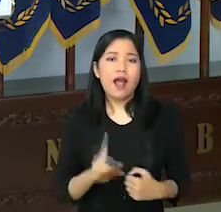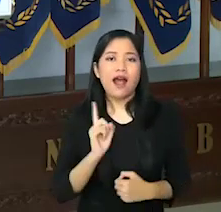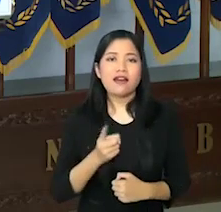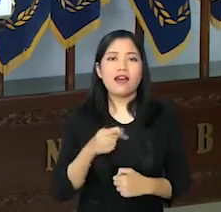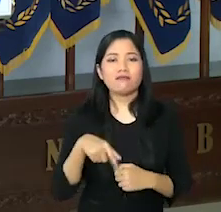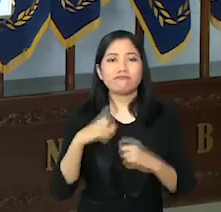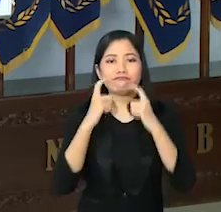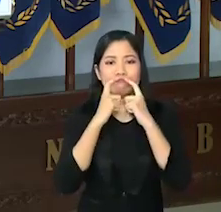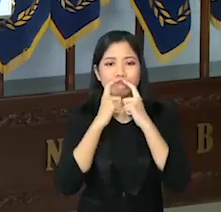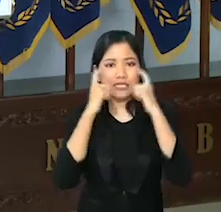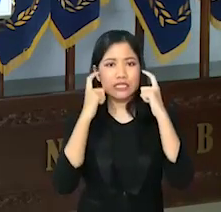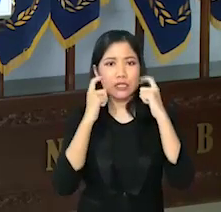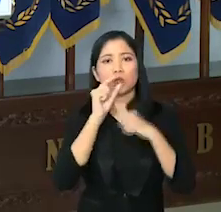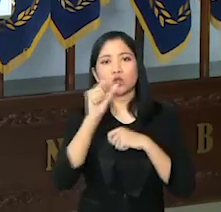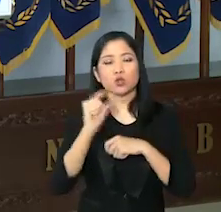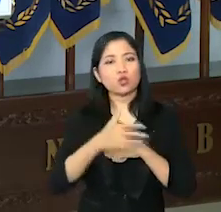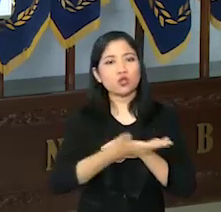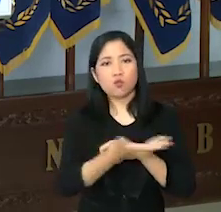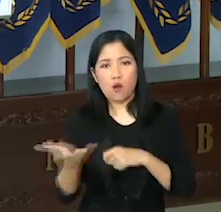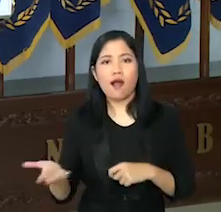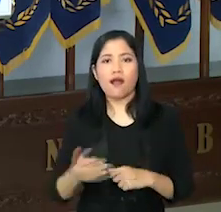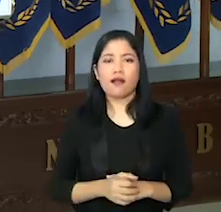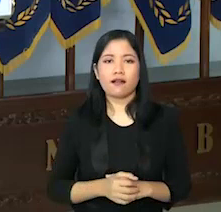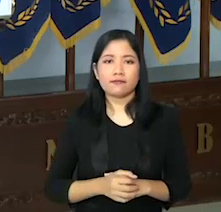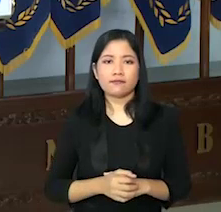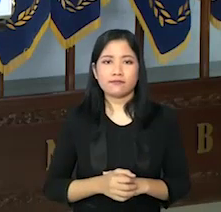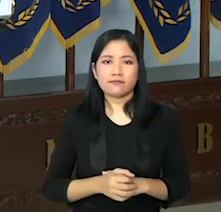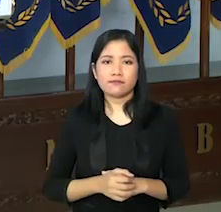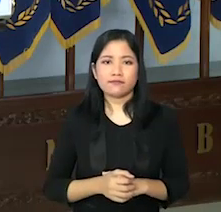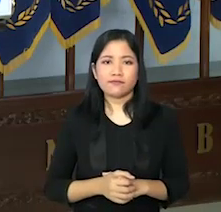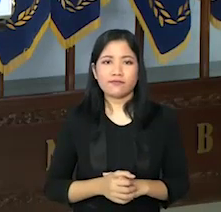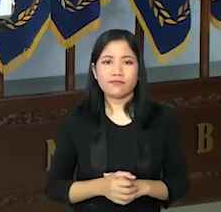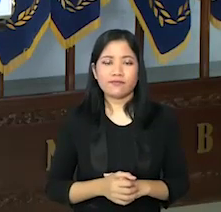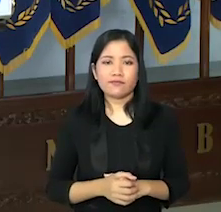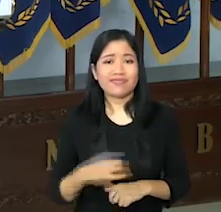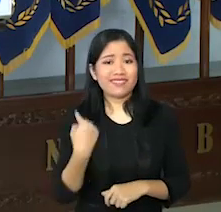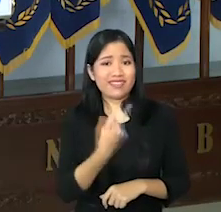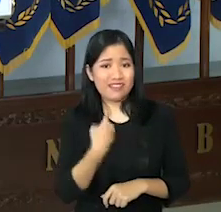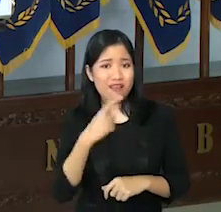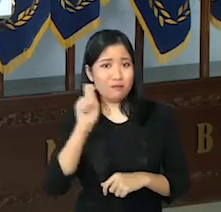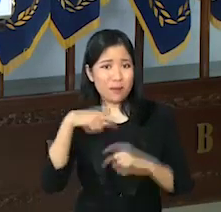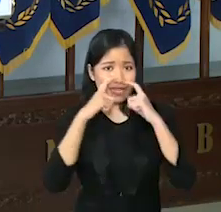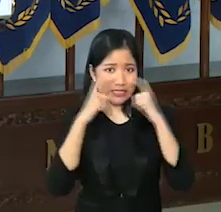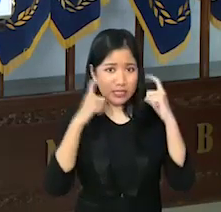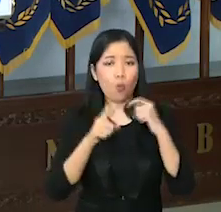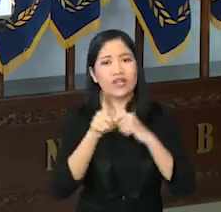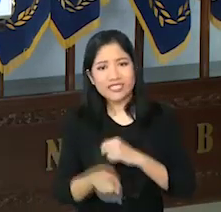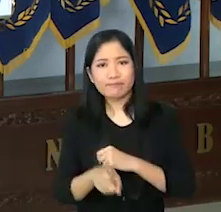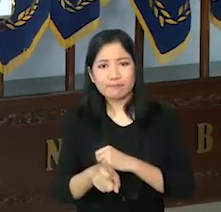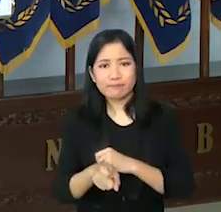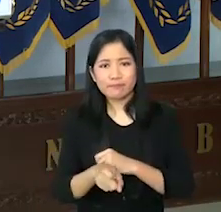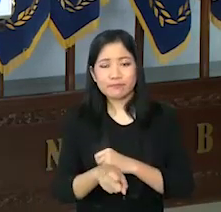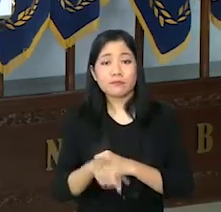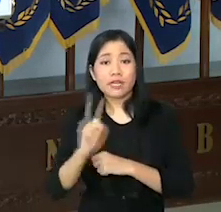masker untuk semua Ayo kita wajib menggunakan masker manakala